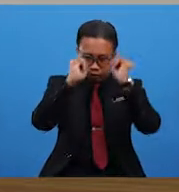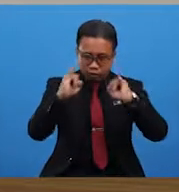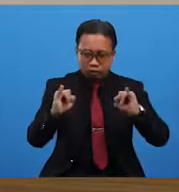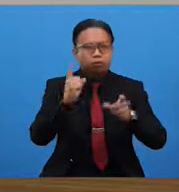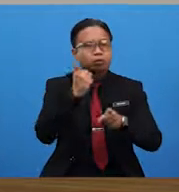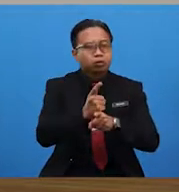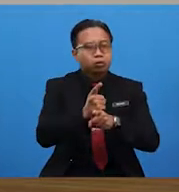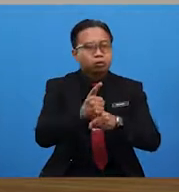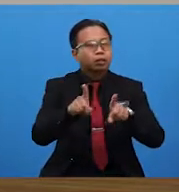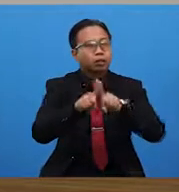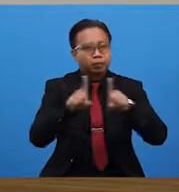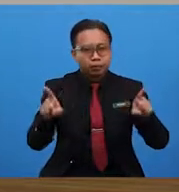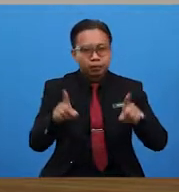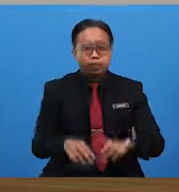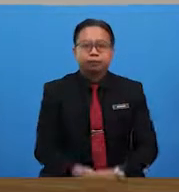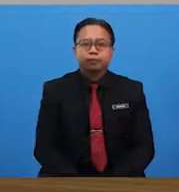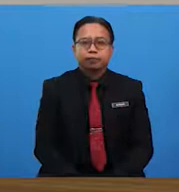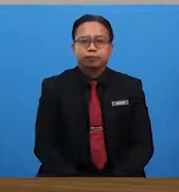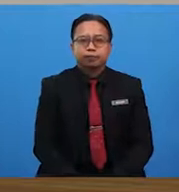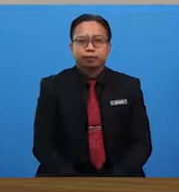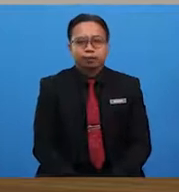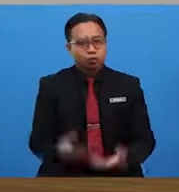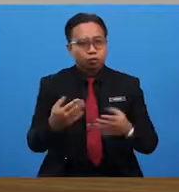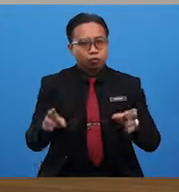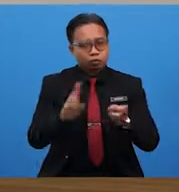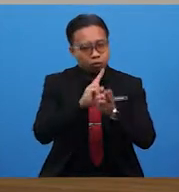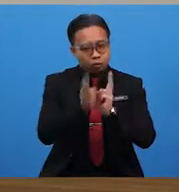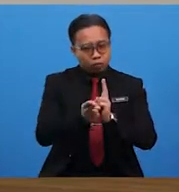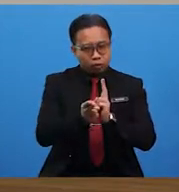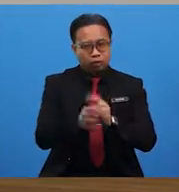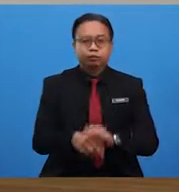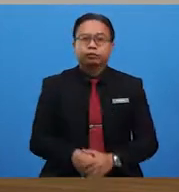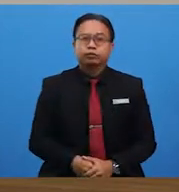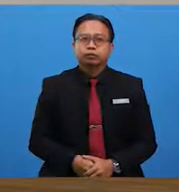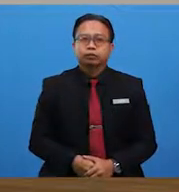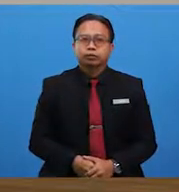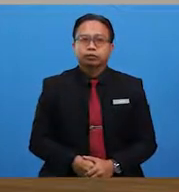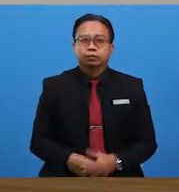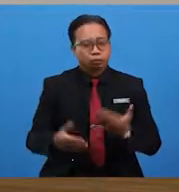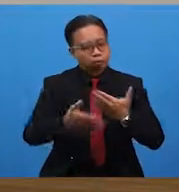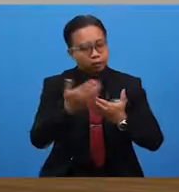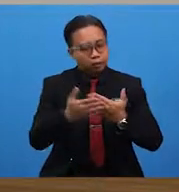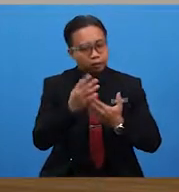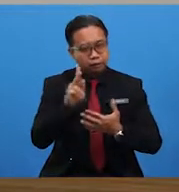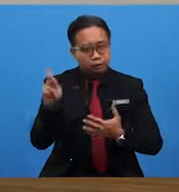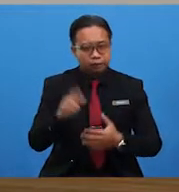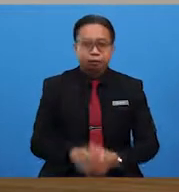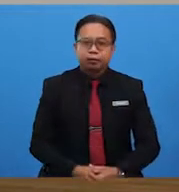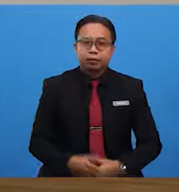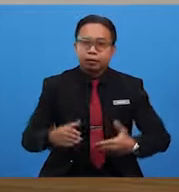tetapi tetapi disini telah diubah suai dan imagenya telah dipermudahkan